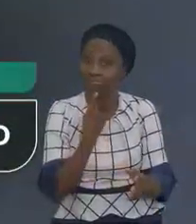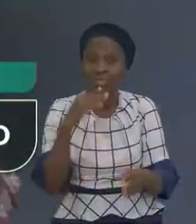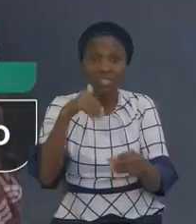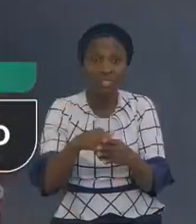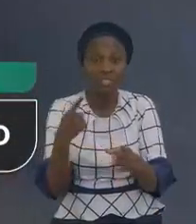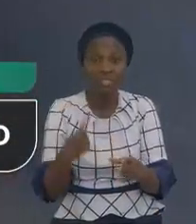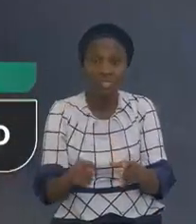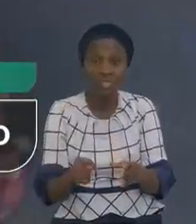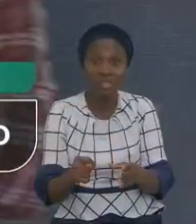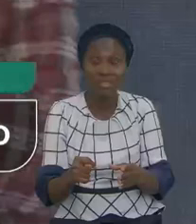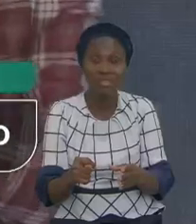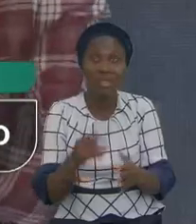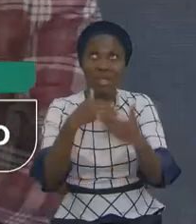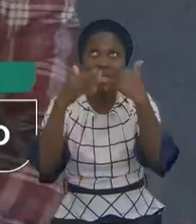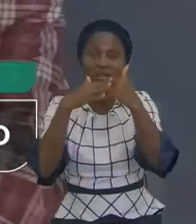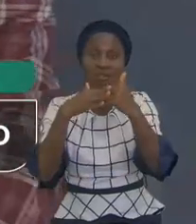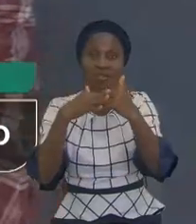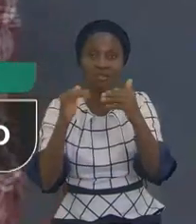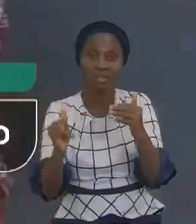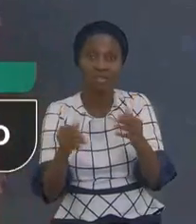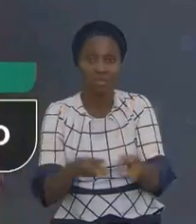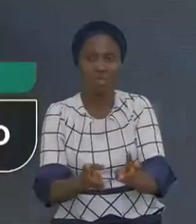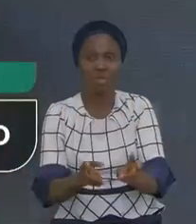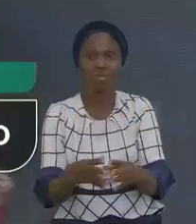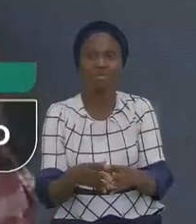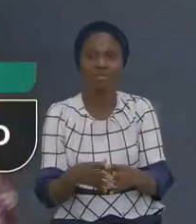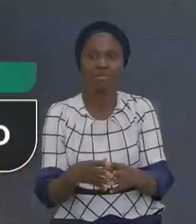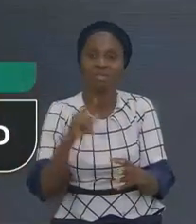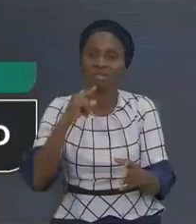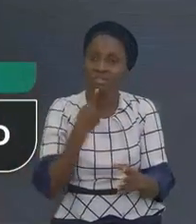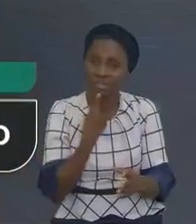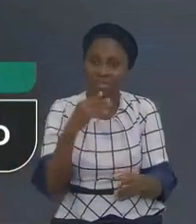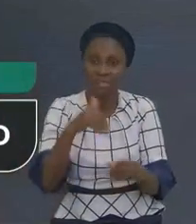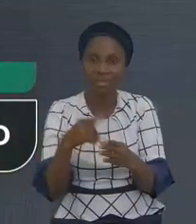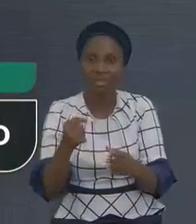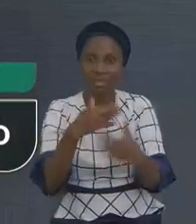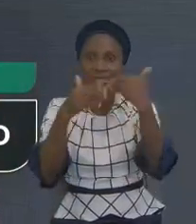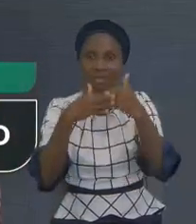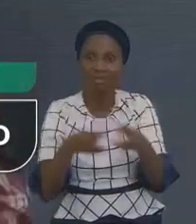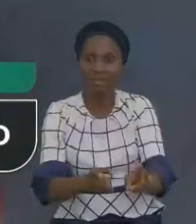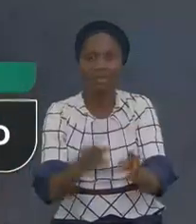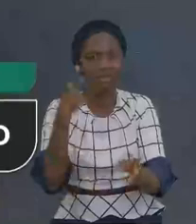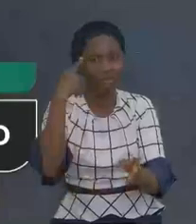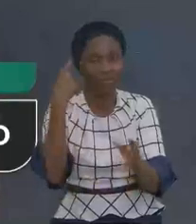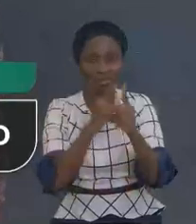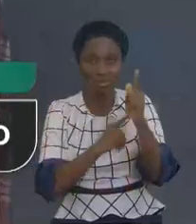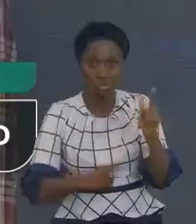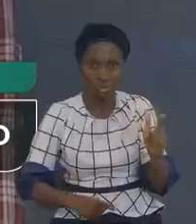l'autoroute céleste pour le Seigneur. Comme nous faisons les pas l'un après l'autre,